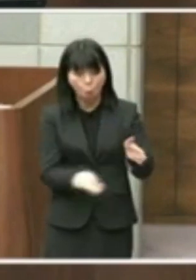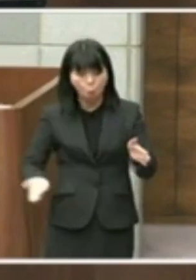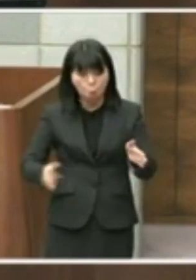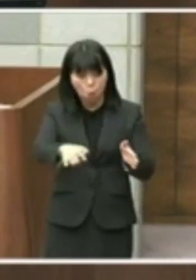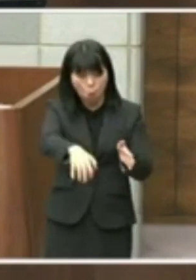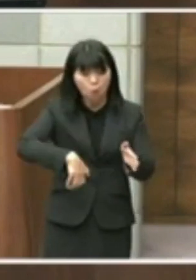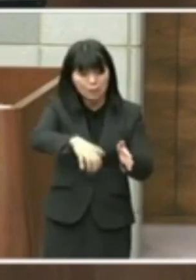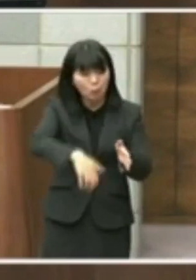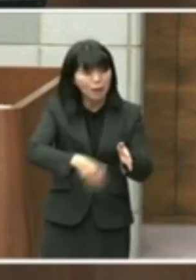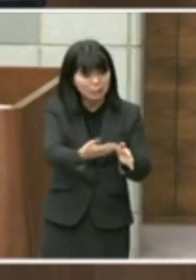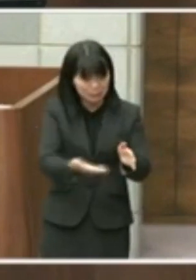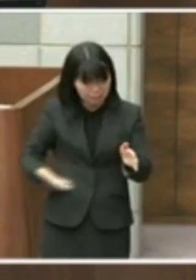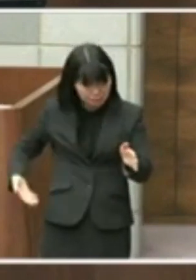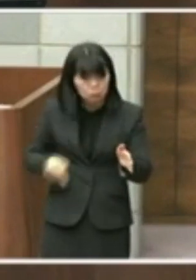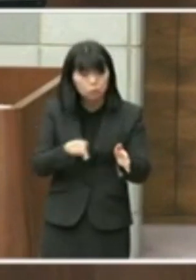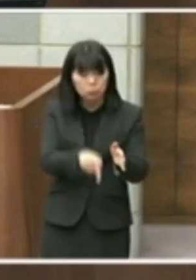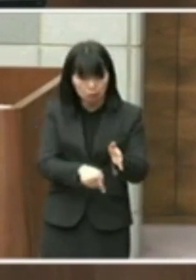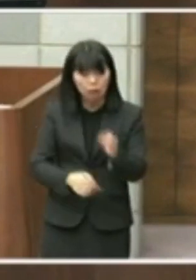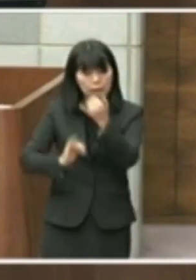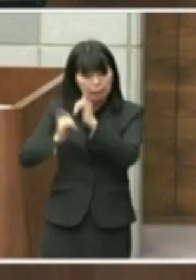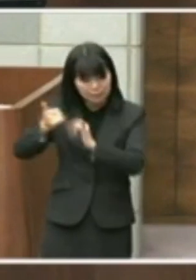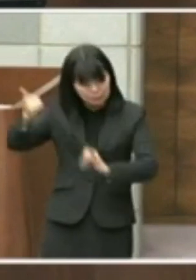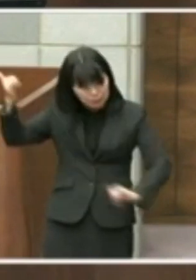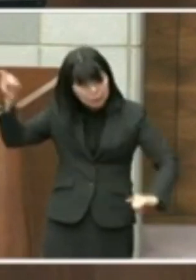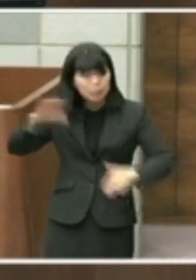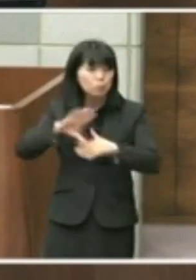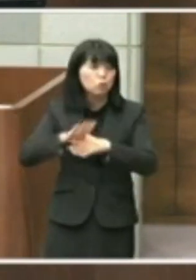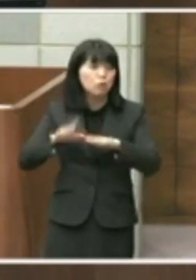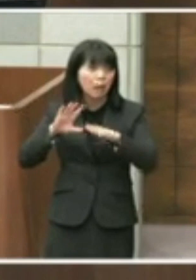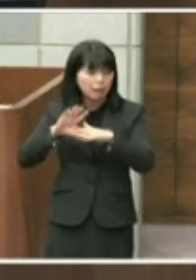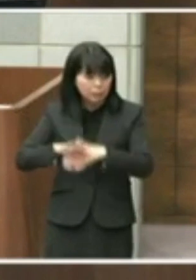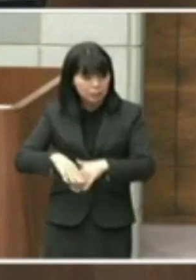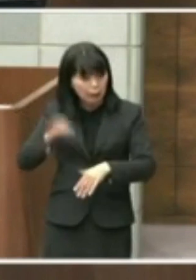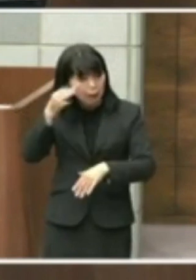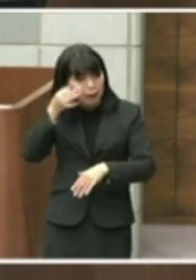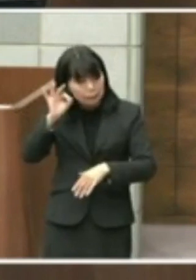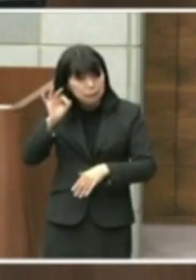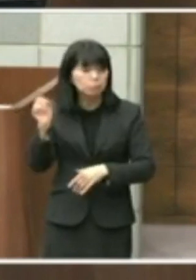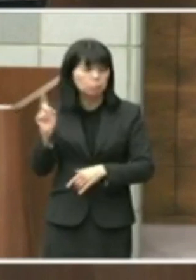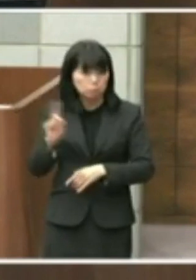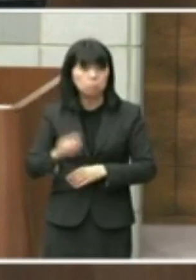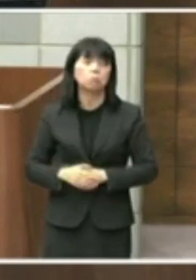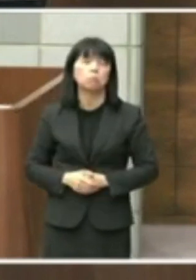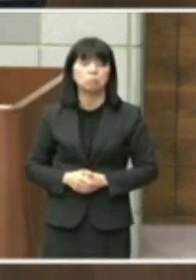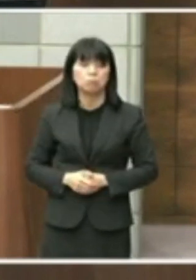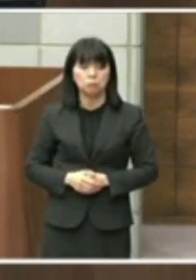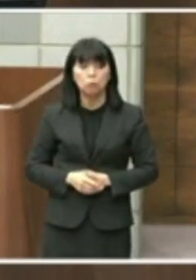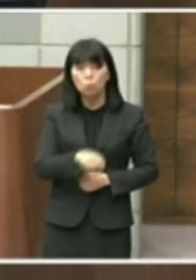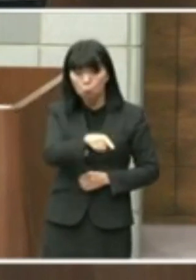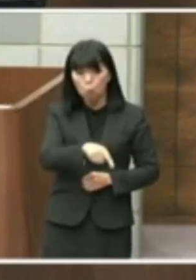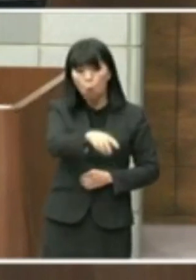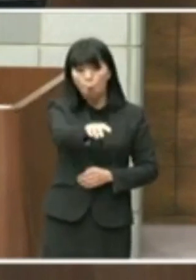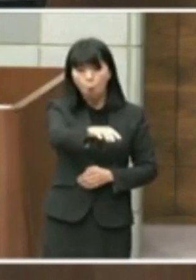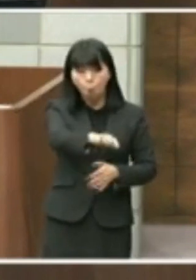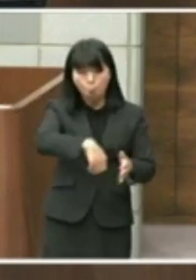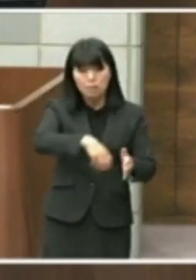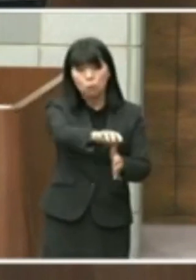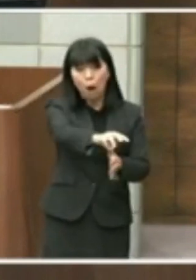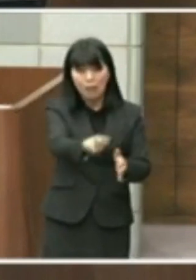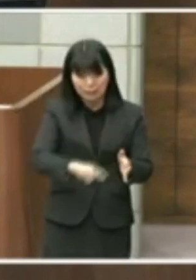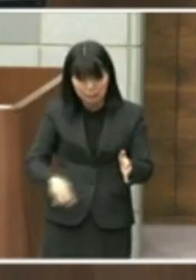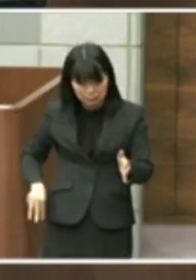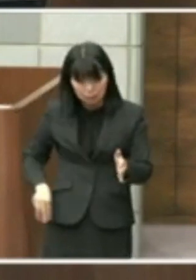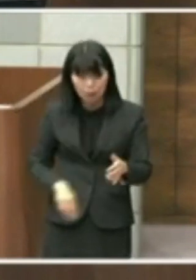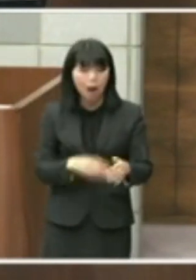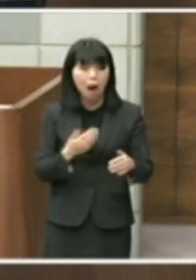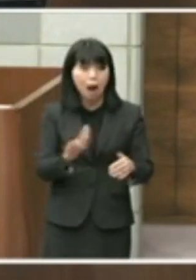します。1点目の歴史的文化的価値についてでございますが、林崎堀割は林崎地方